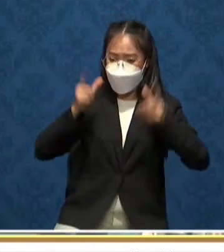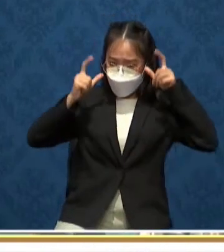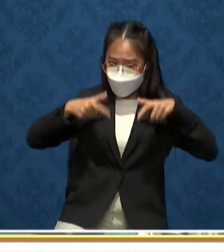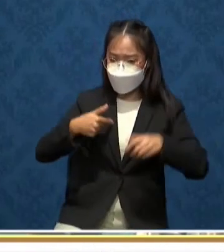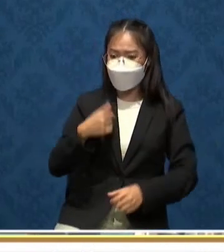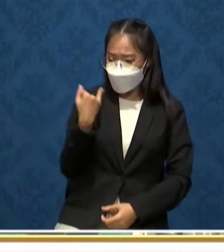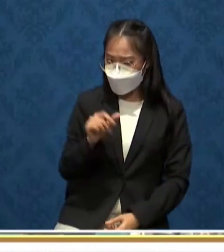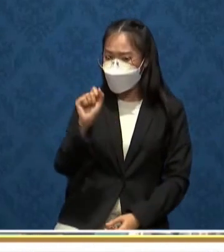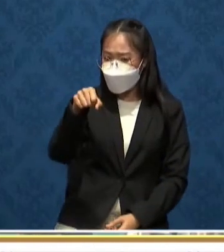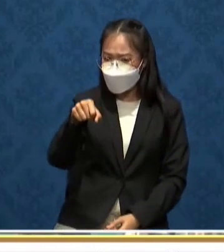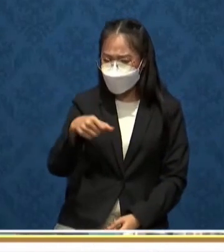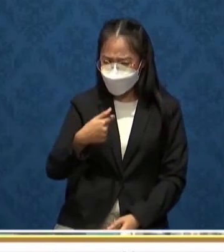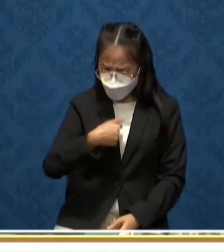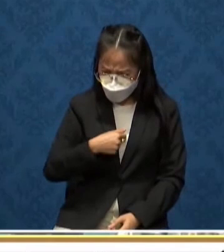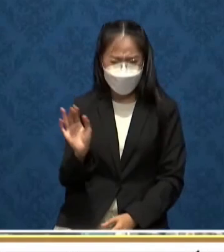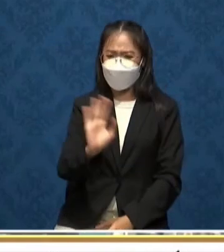ไม่ใช่เหมะผมว่า